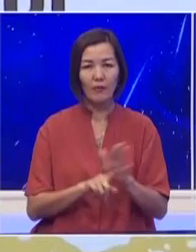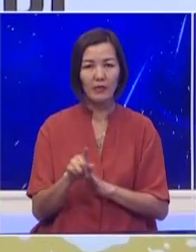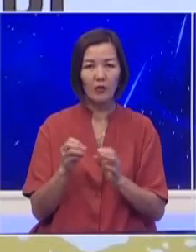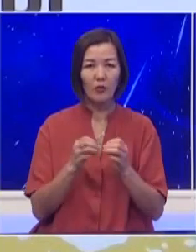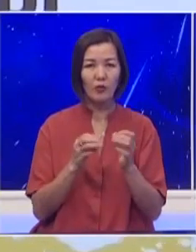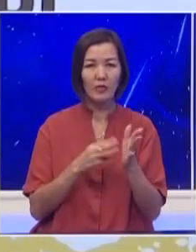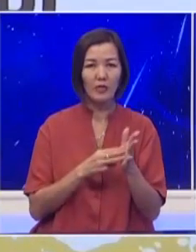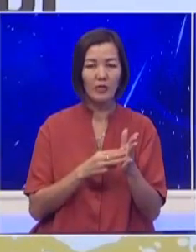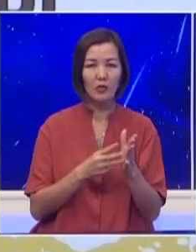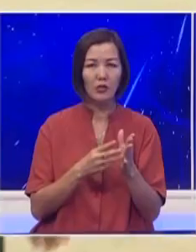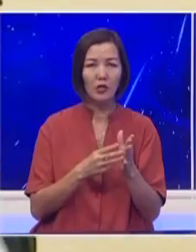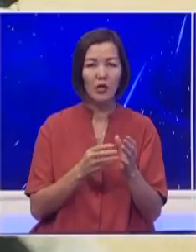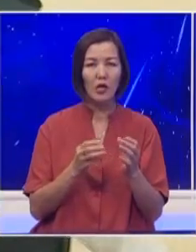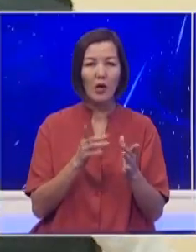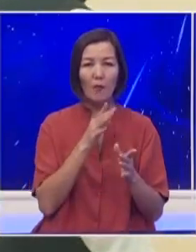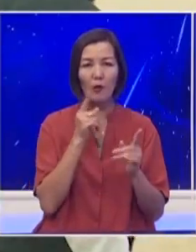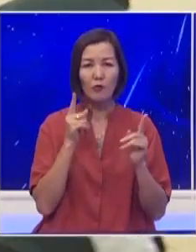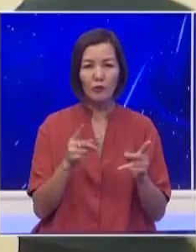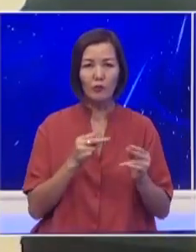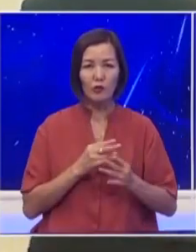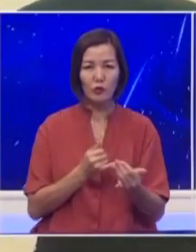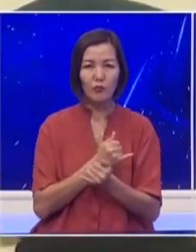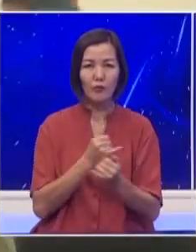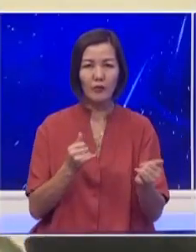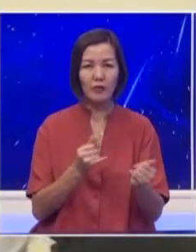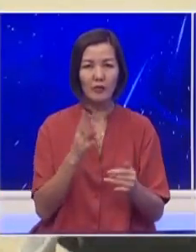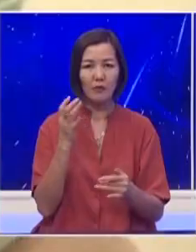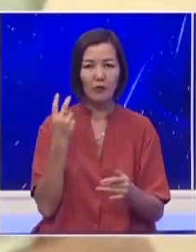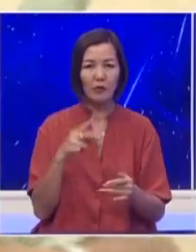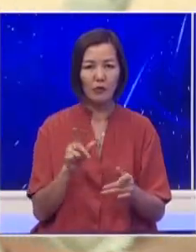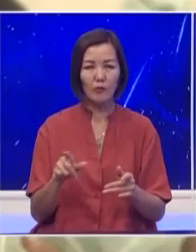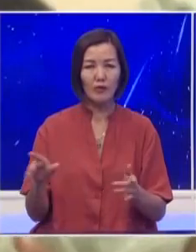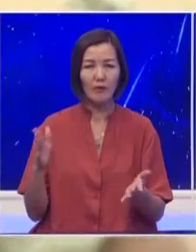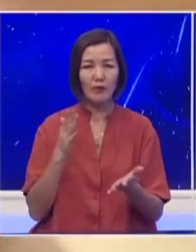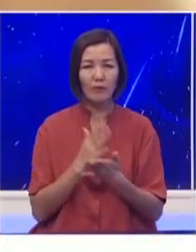18-ші маусымдық жұмысы. Алматы облысындағы жасыл елдіктер қатарында 520